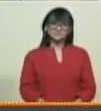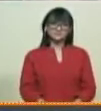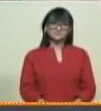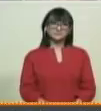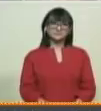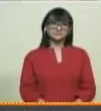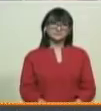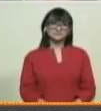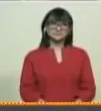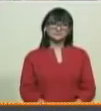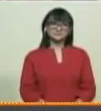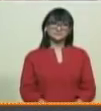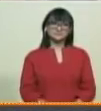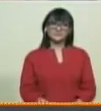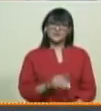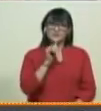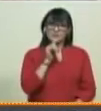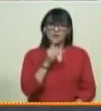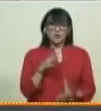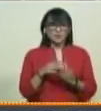Siempre muy bien informado de todo.